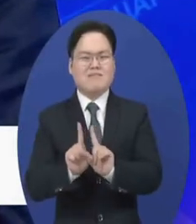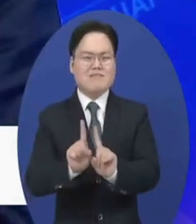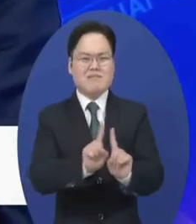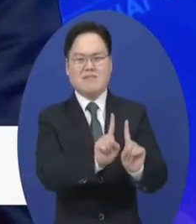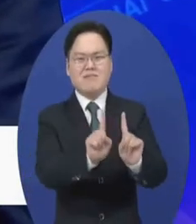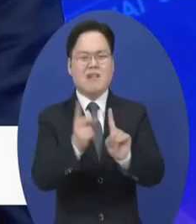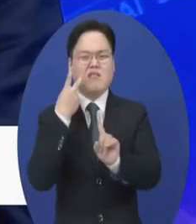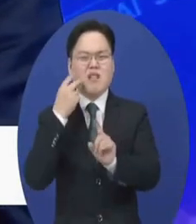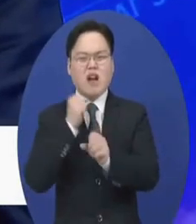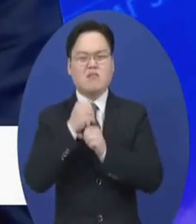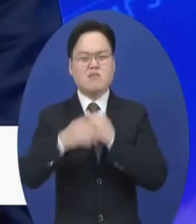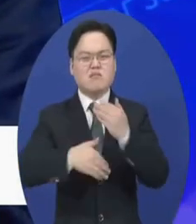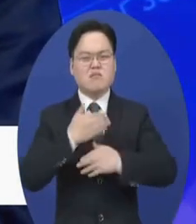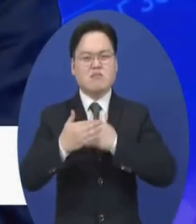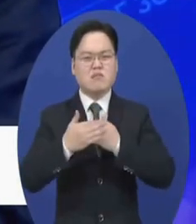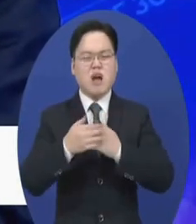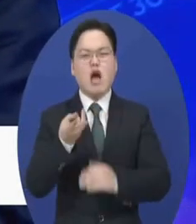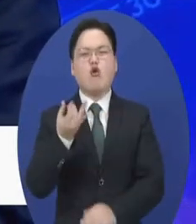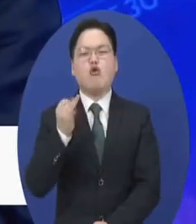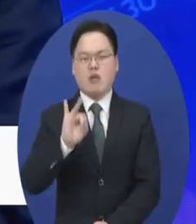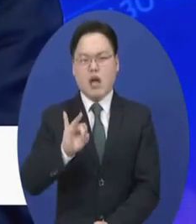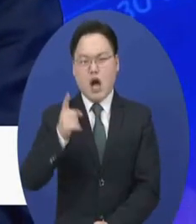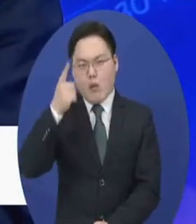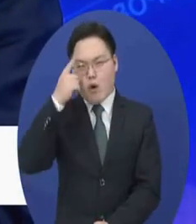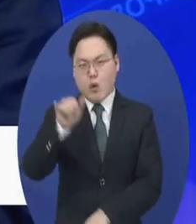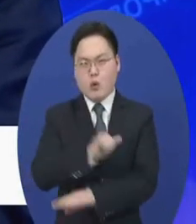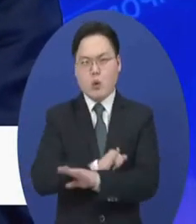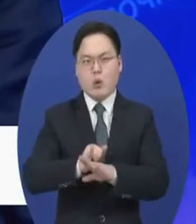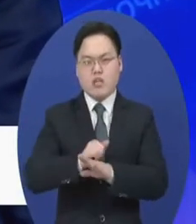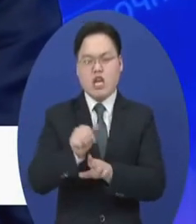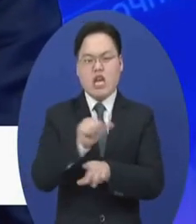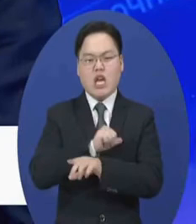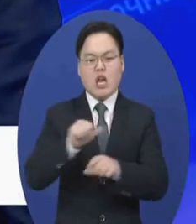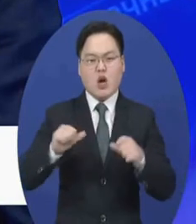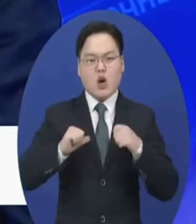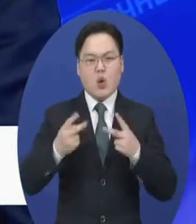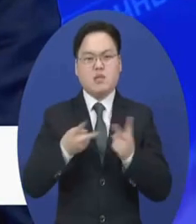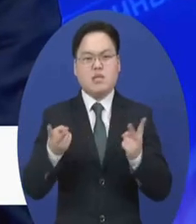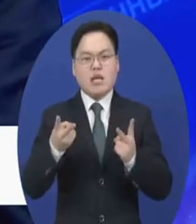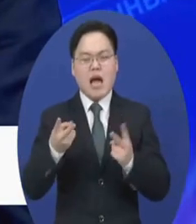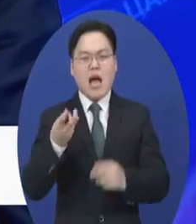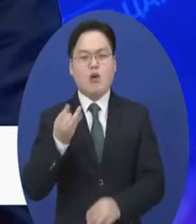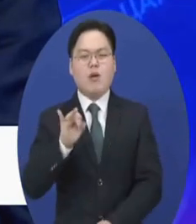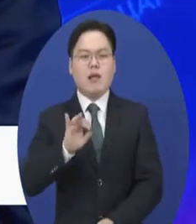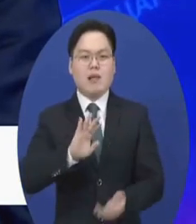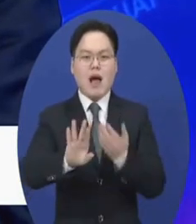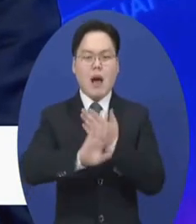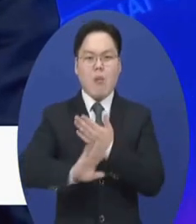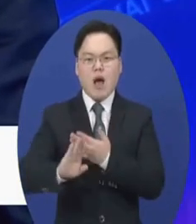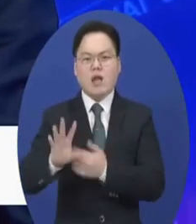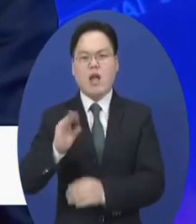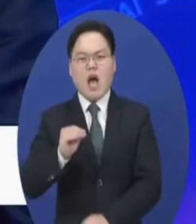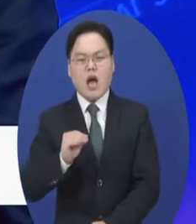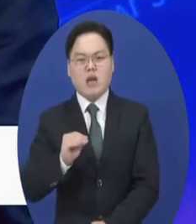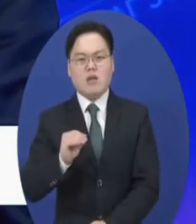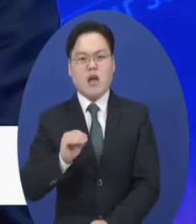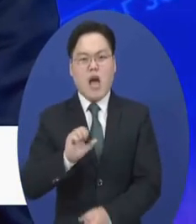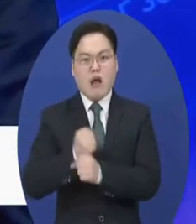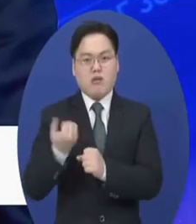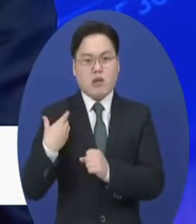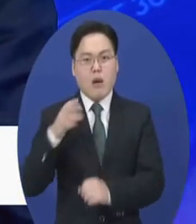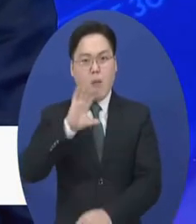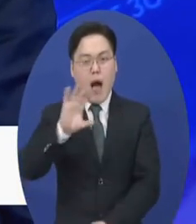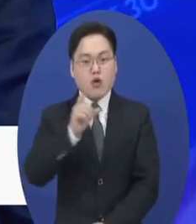холбоотой байгаа даа маш аюултай байгаа даа байхгүй юу? Монголын одоо ард иргэд энэ улс үндэстний аюулгүй байдлыг хангах үүрэгтэй энэ